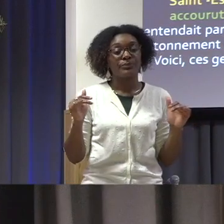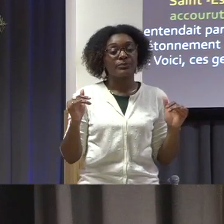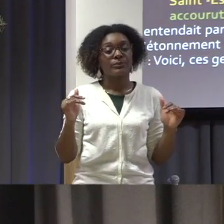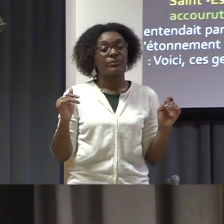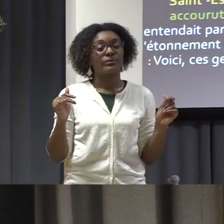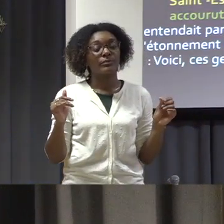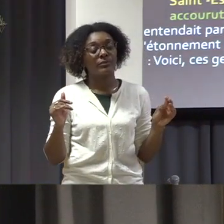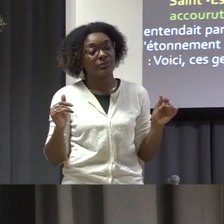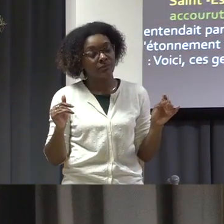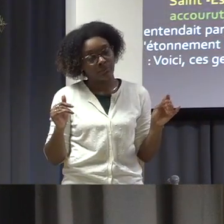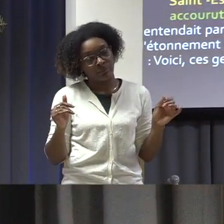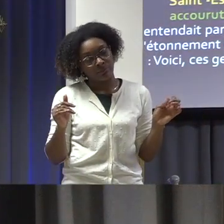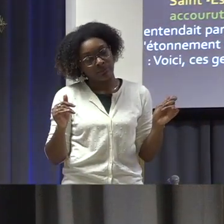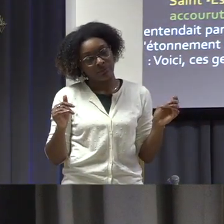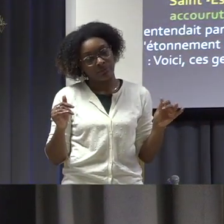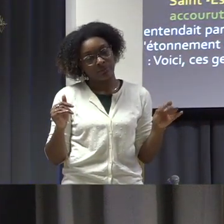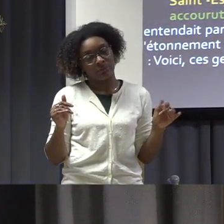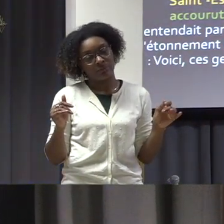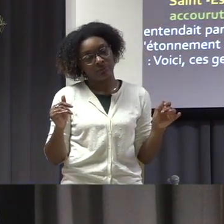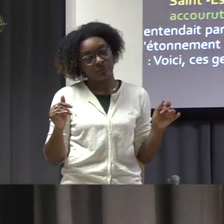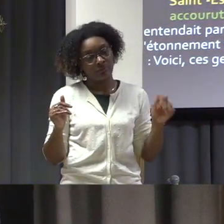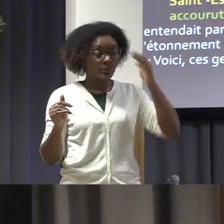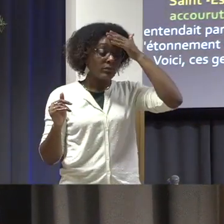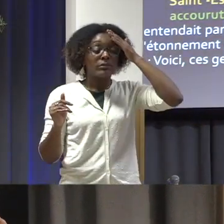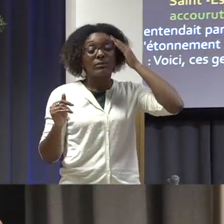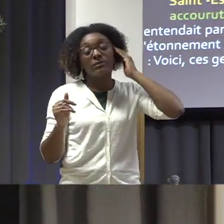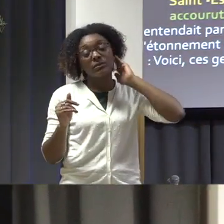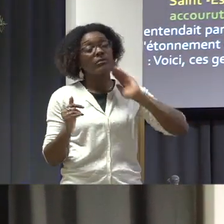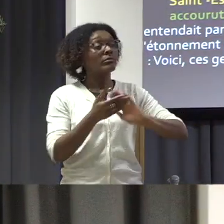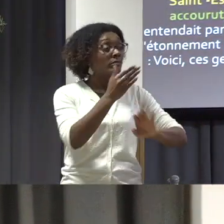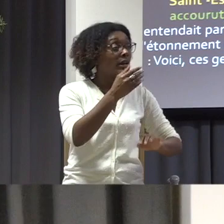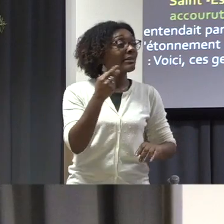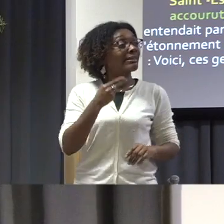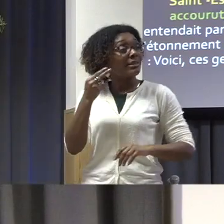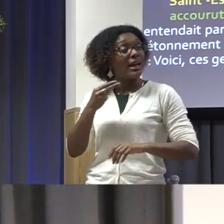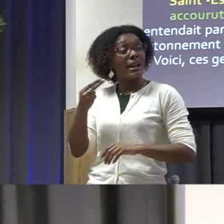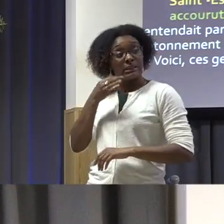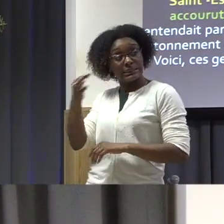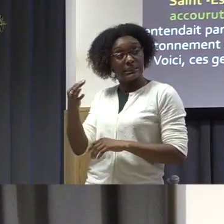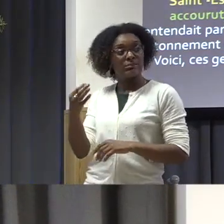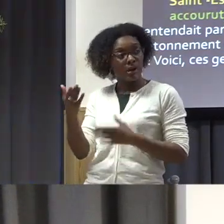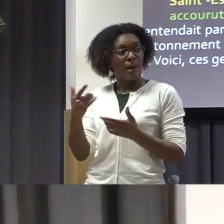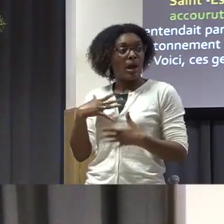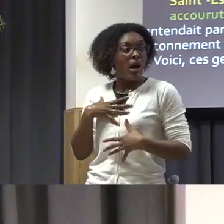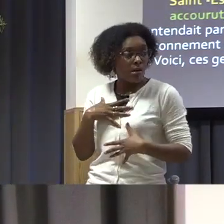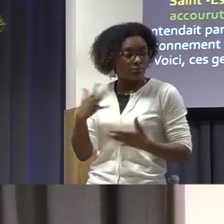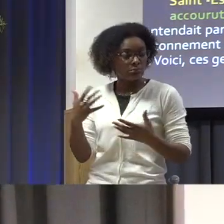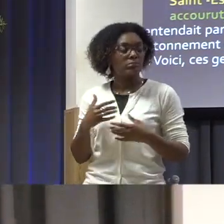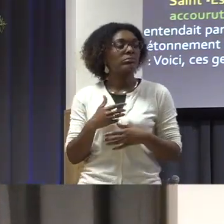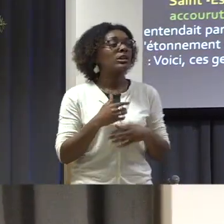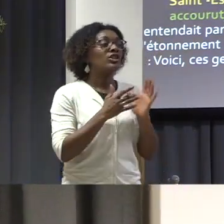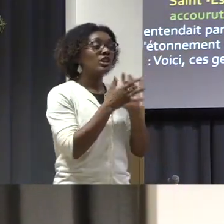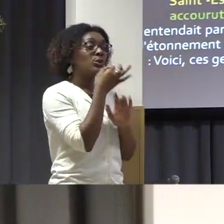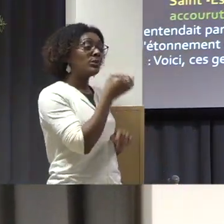homme et le convaincre il faut lui montrer ce qu'il ya de bon chez lui et déjà commencé a pas d'intérêt s'est convertie fraser s'est